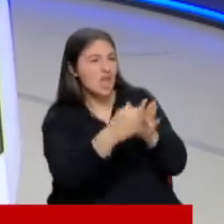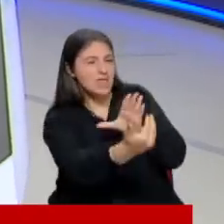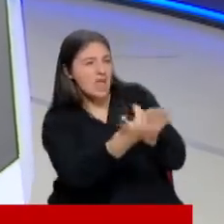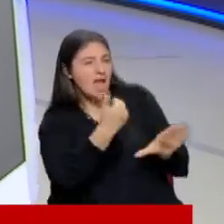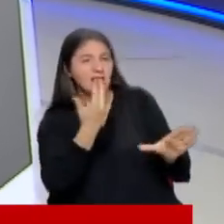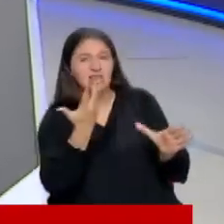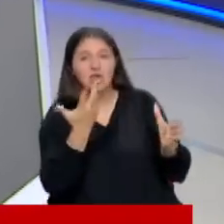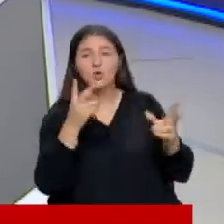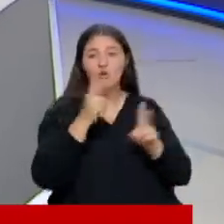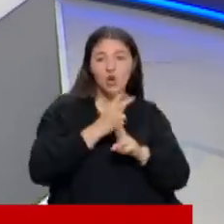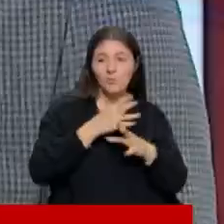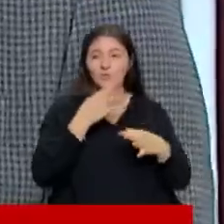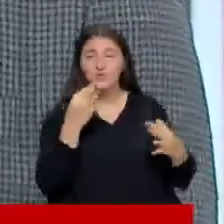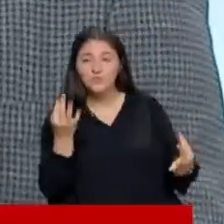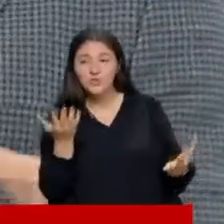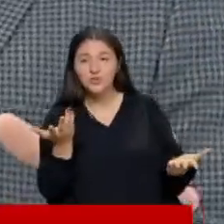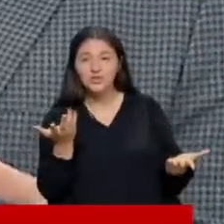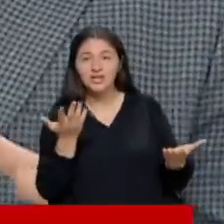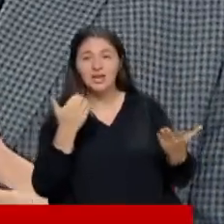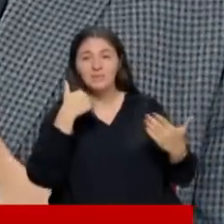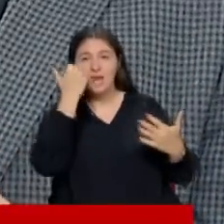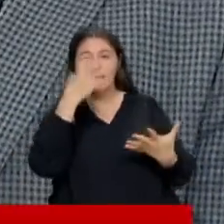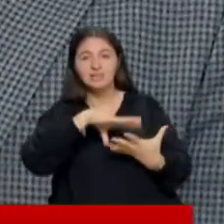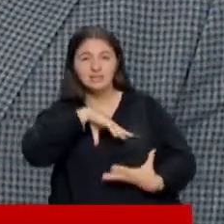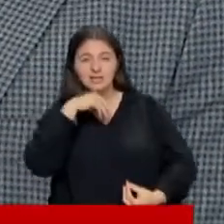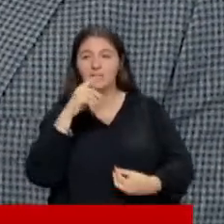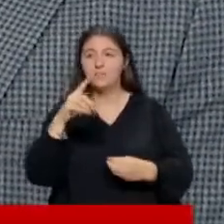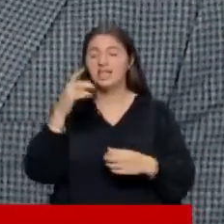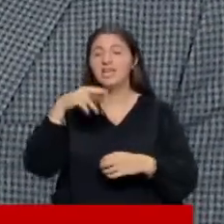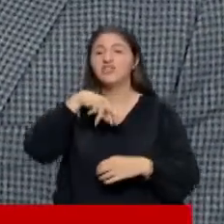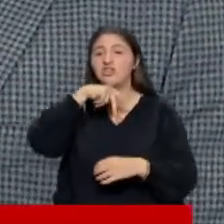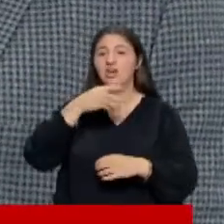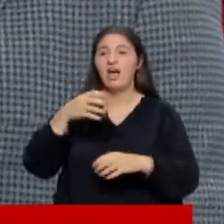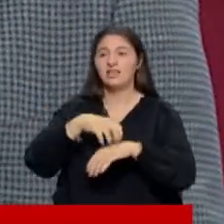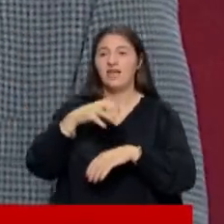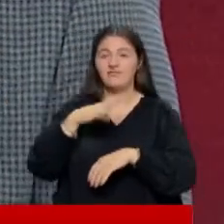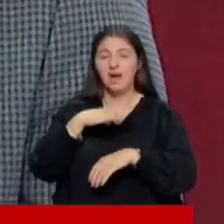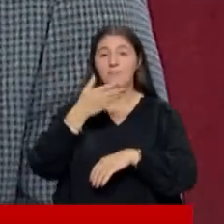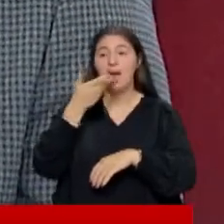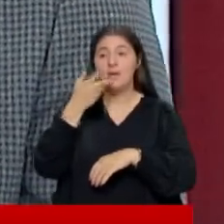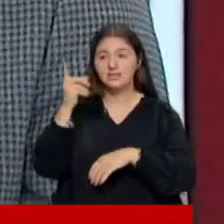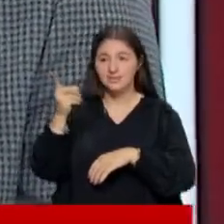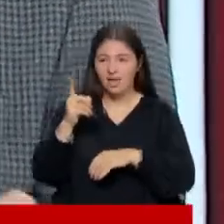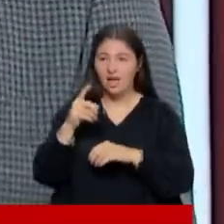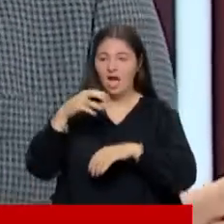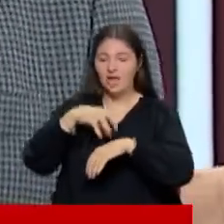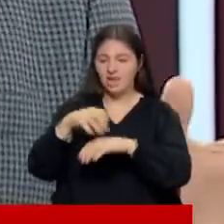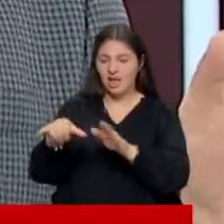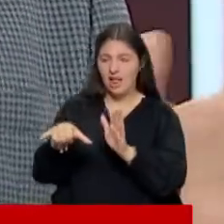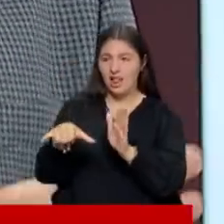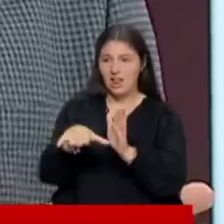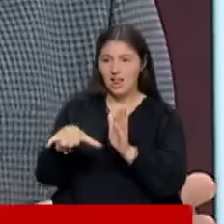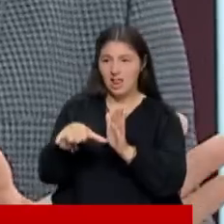yok muydu gülüyor muydu işte bir tane beyazları Marmaris'te bir keçi Adası var Adana'nın